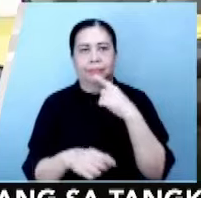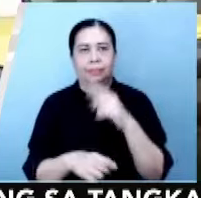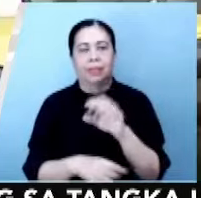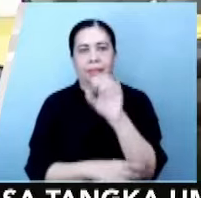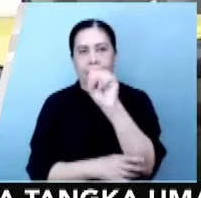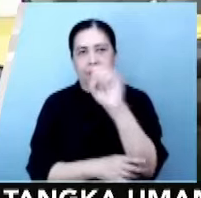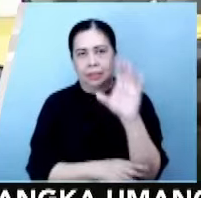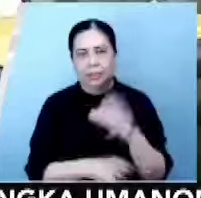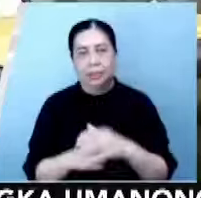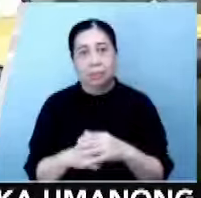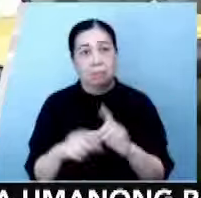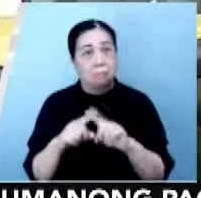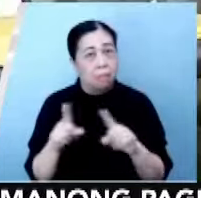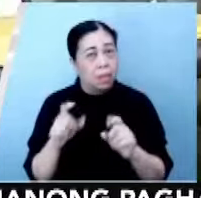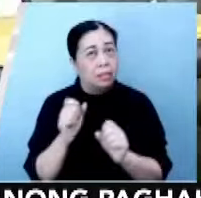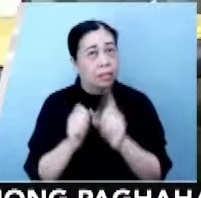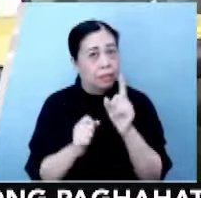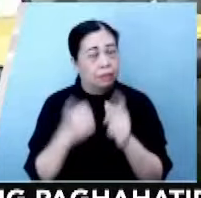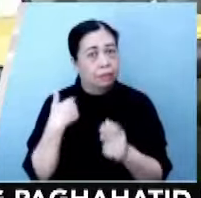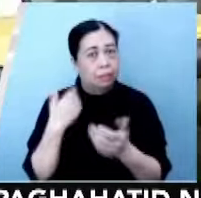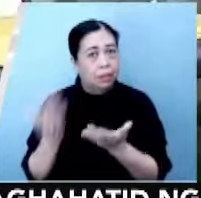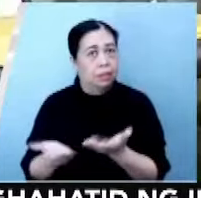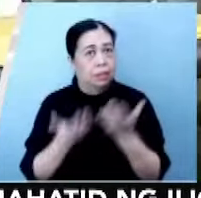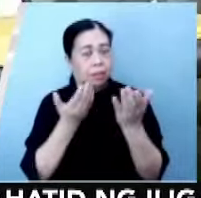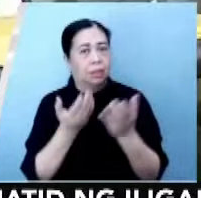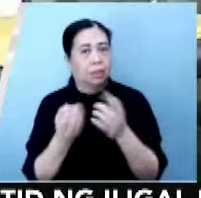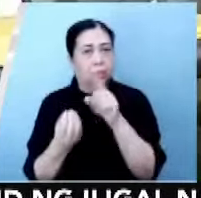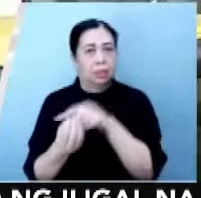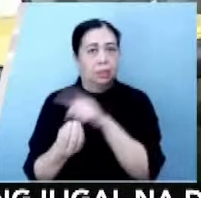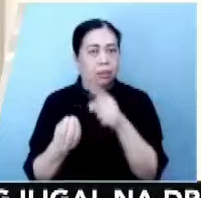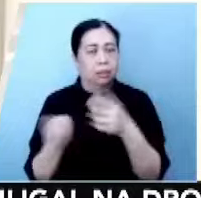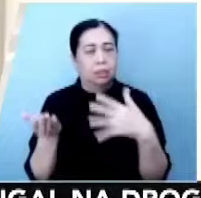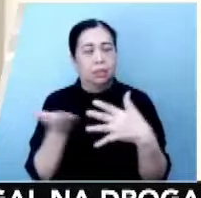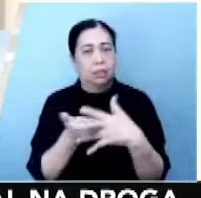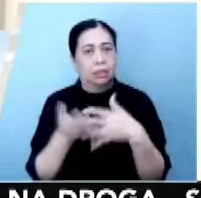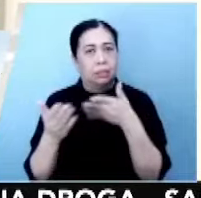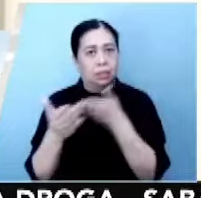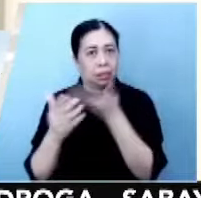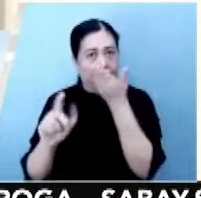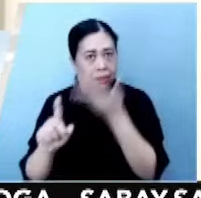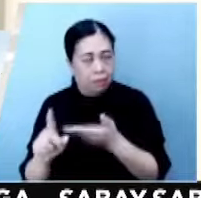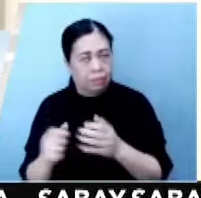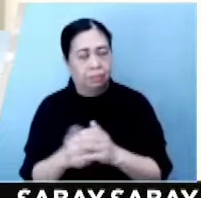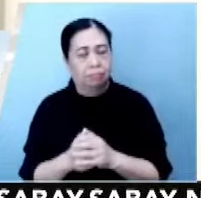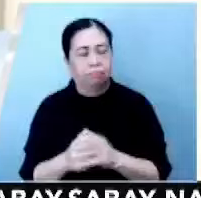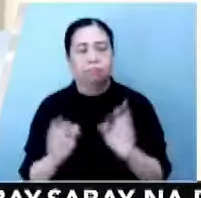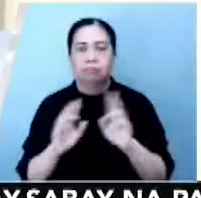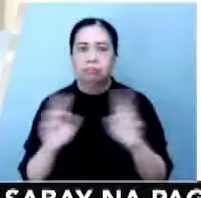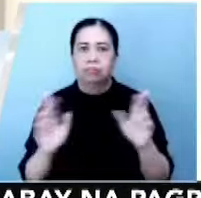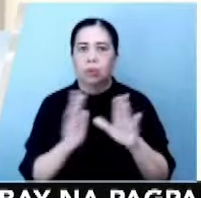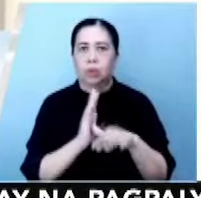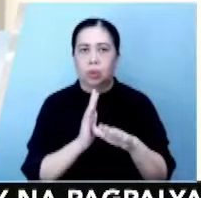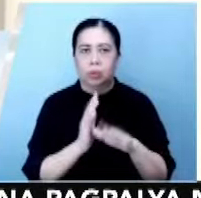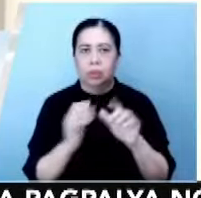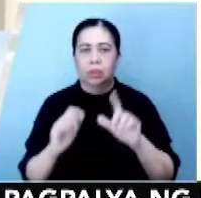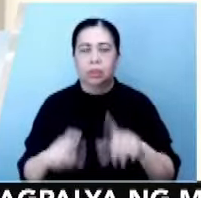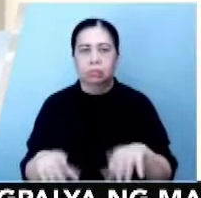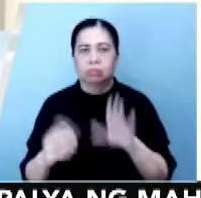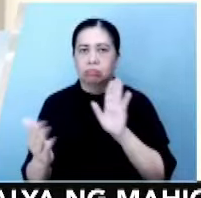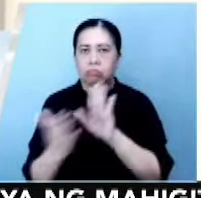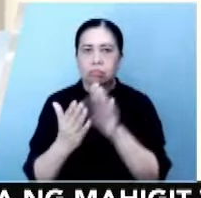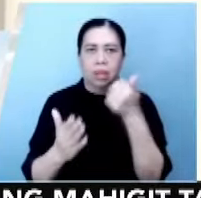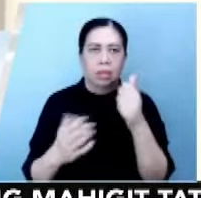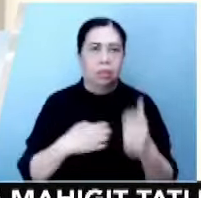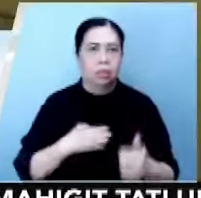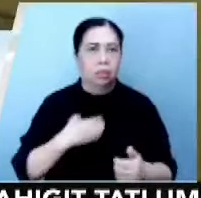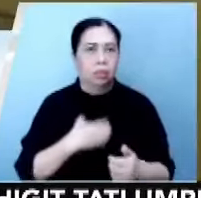maliban na lang kung may maghahain ng disqualification laban sa kanila. Nakahanda naman ng Comelec na harapin ang anumang reklamong